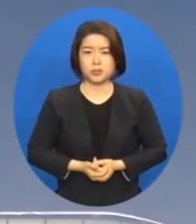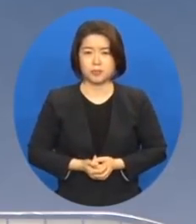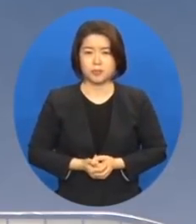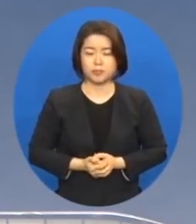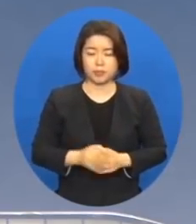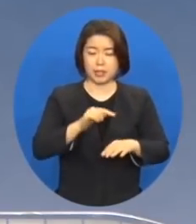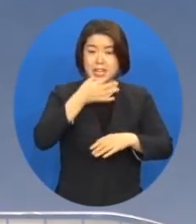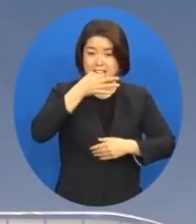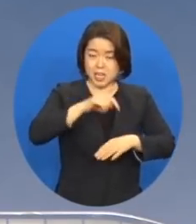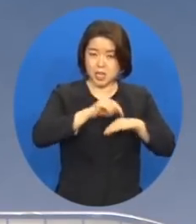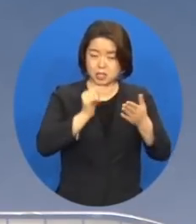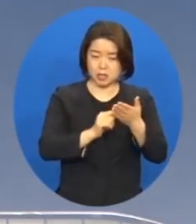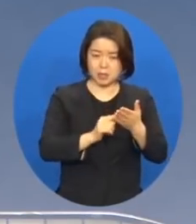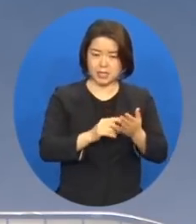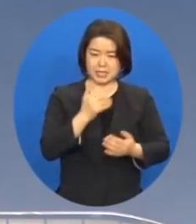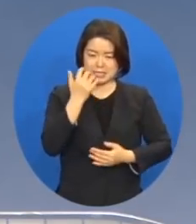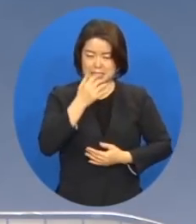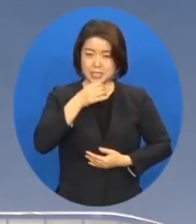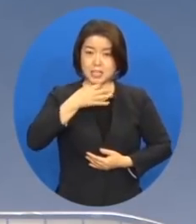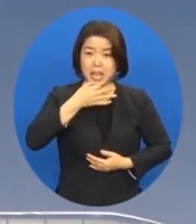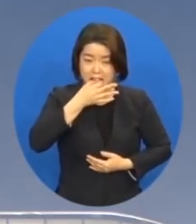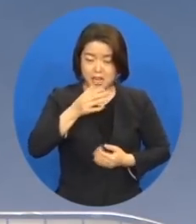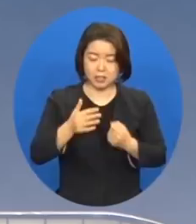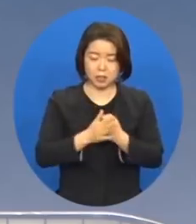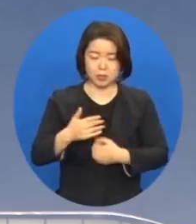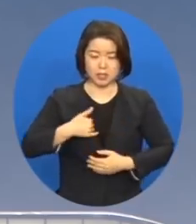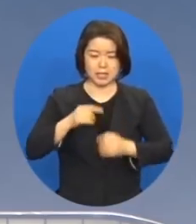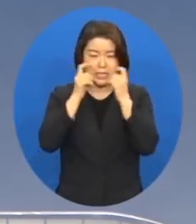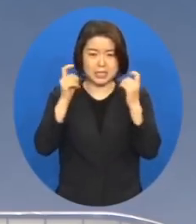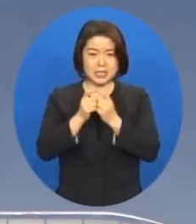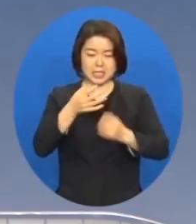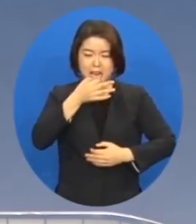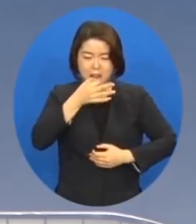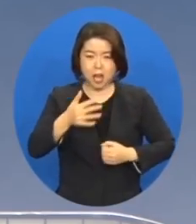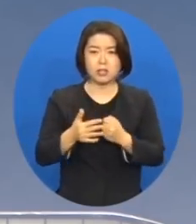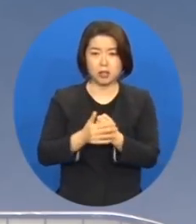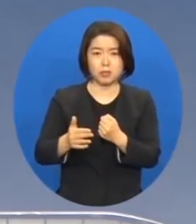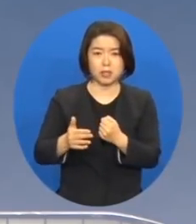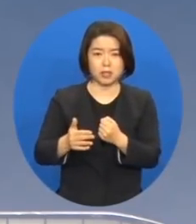탐심 때문에, 정욕 때문에, 내 이기적인 욕망 때문에